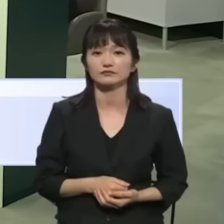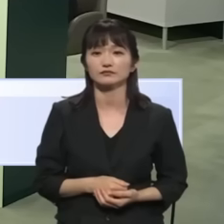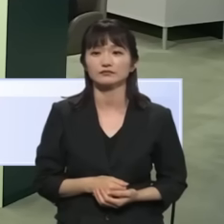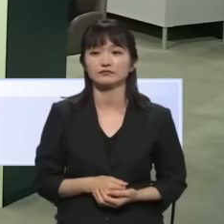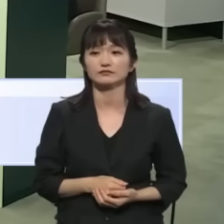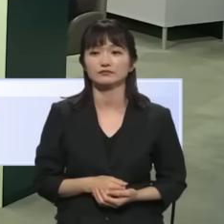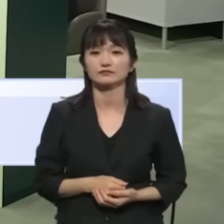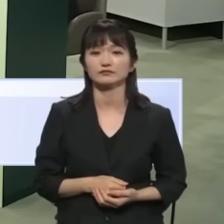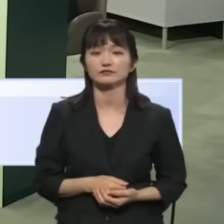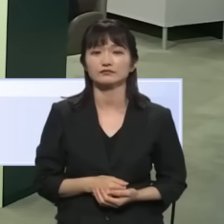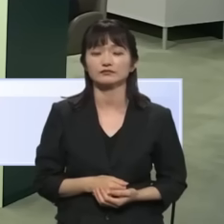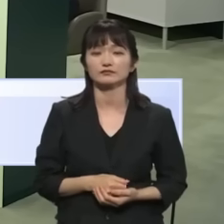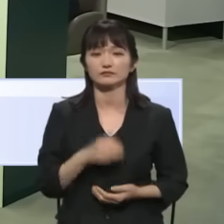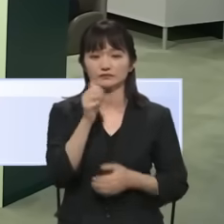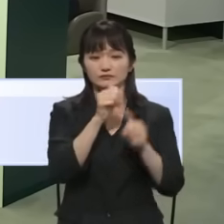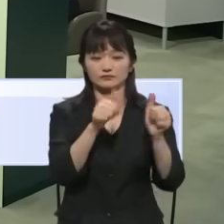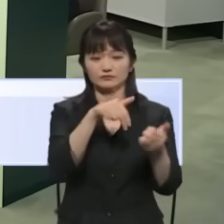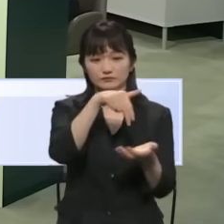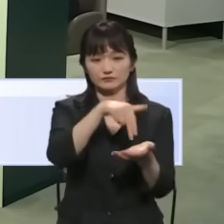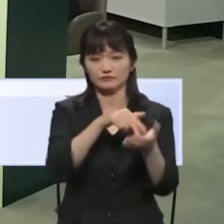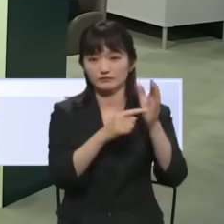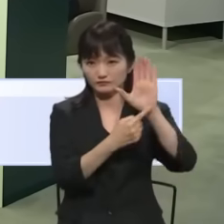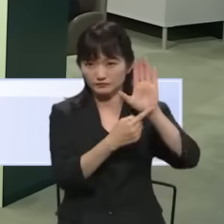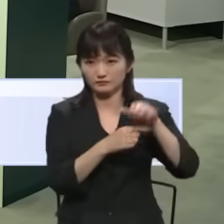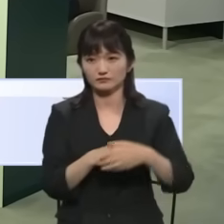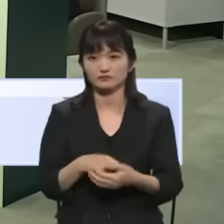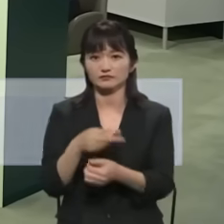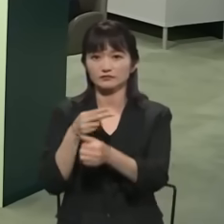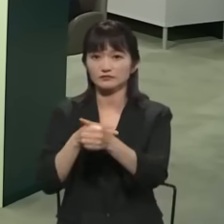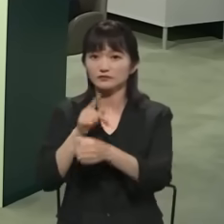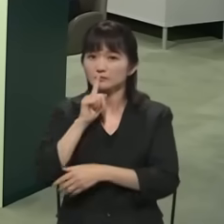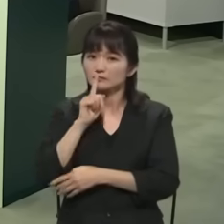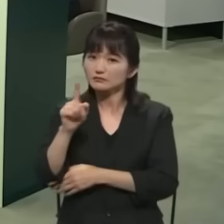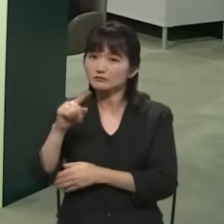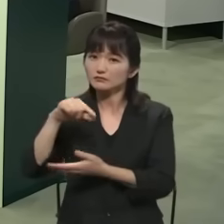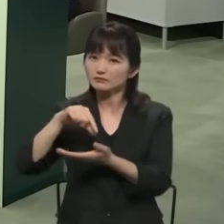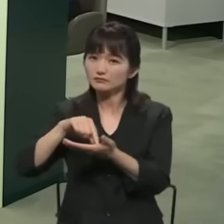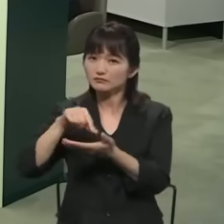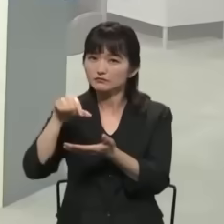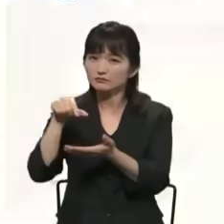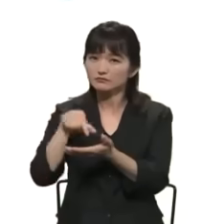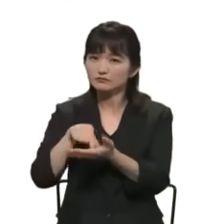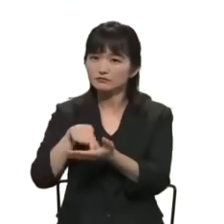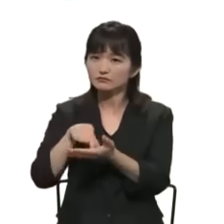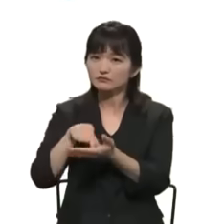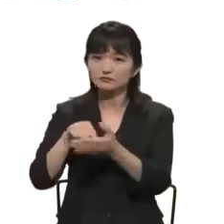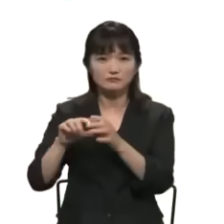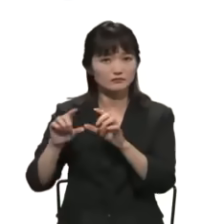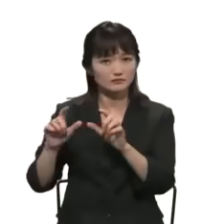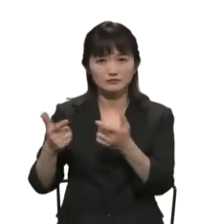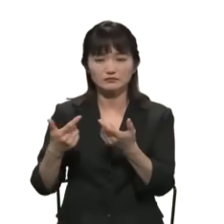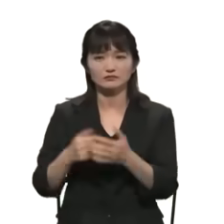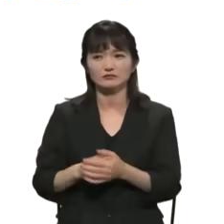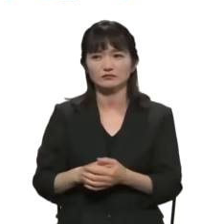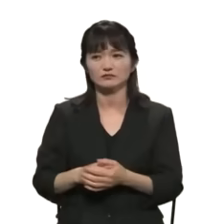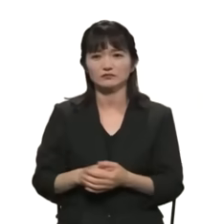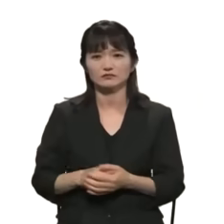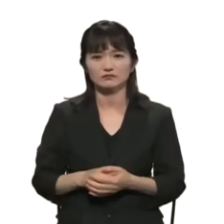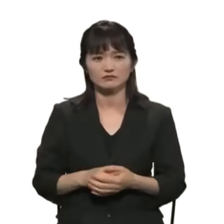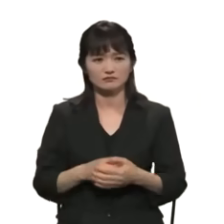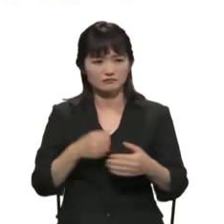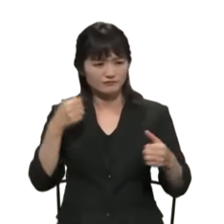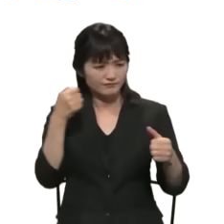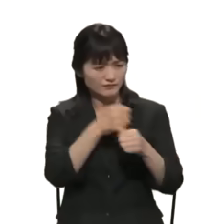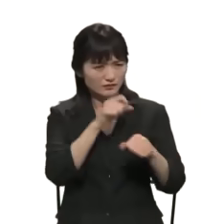변호사도 이제 의견을 한번 밝혔는데요 그 교사의 당시 발언이 적절하다고 보긴 어려울 수 있지만 폭력성이 있는 장애